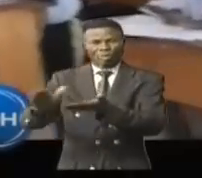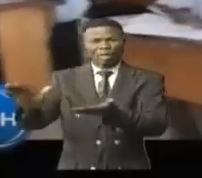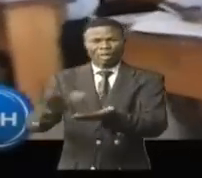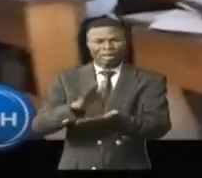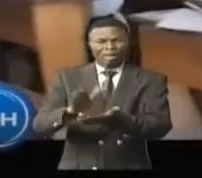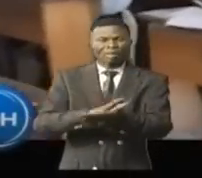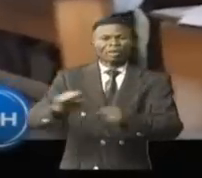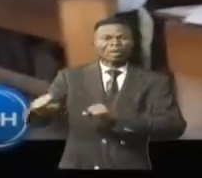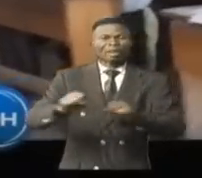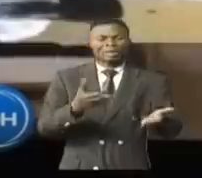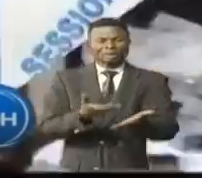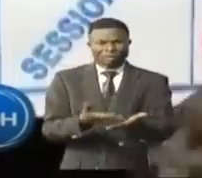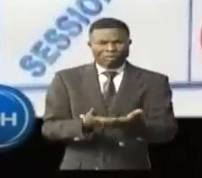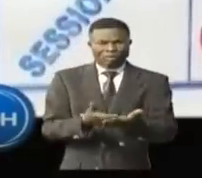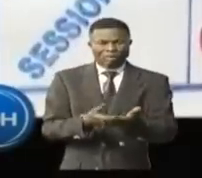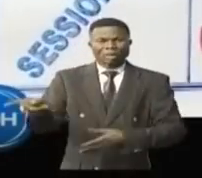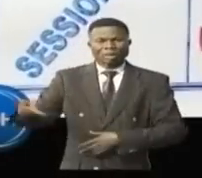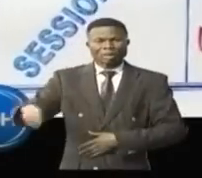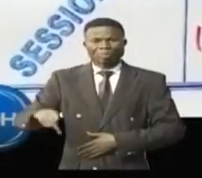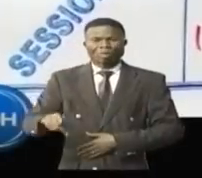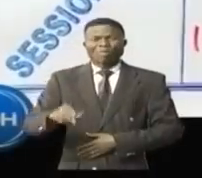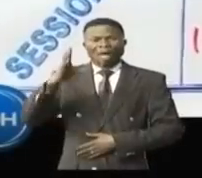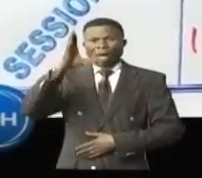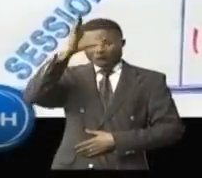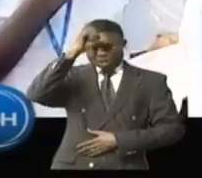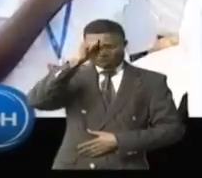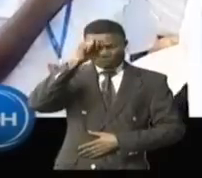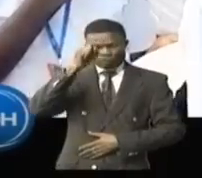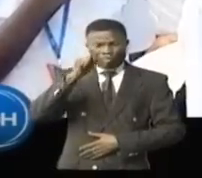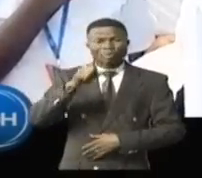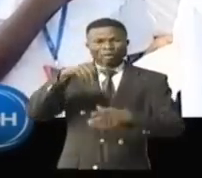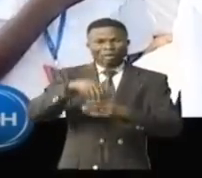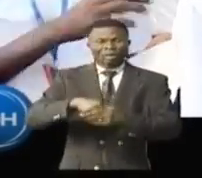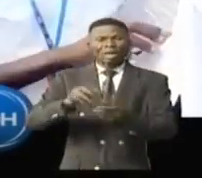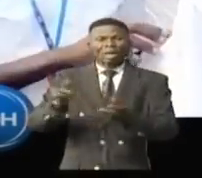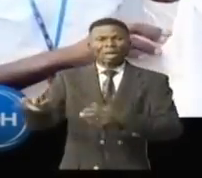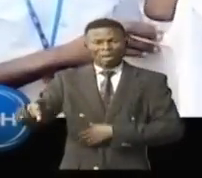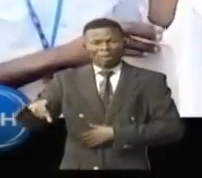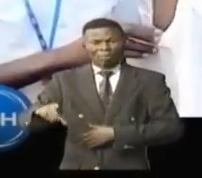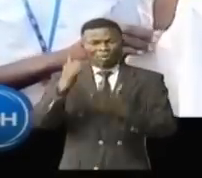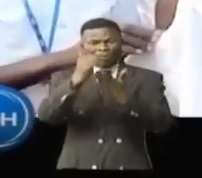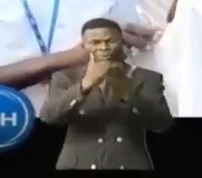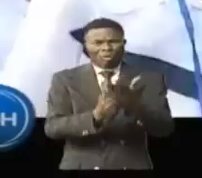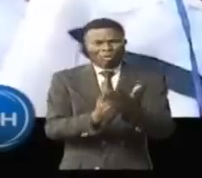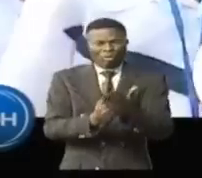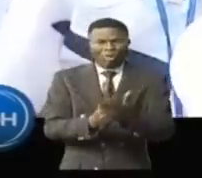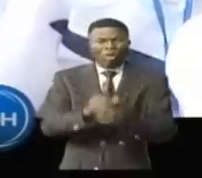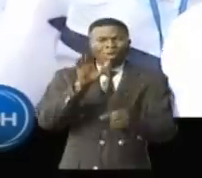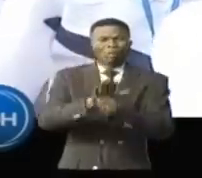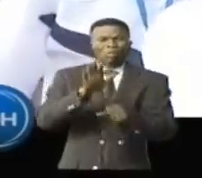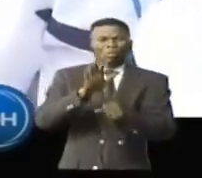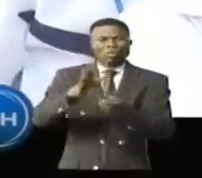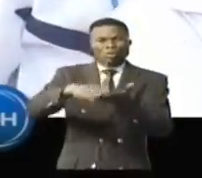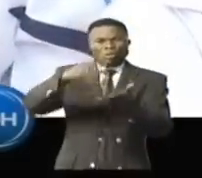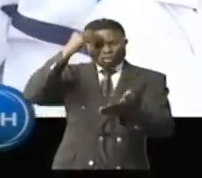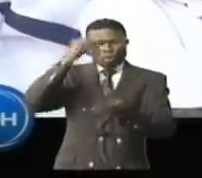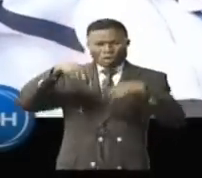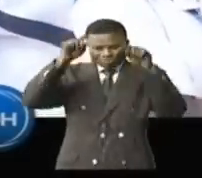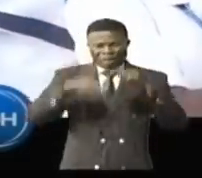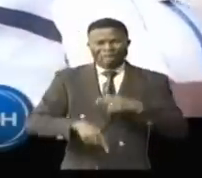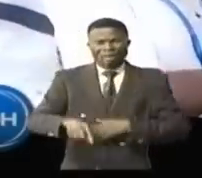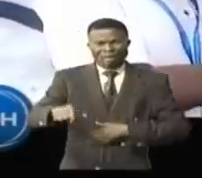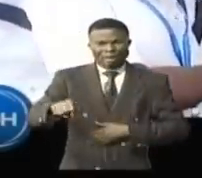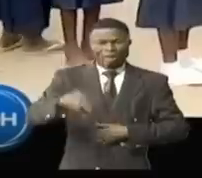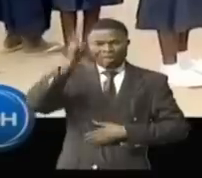ses examens. La province du Kwilu est parmi les provinces qui ont enregistré plus de candidats finalistes au cours de cette année.